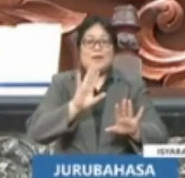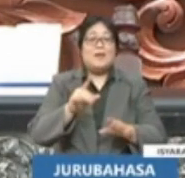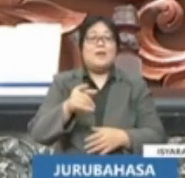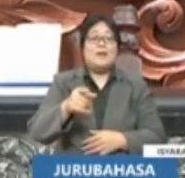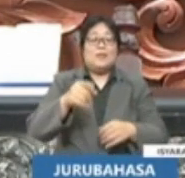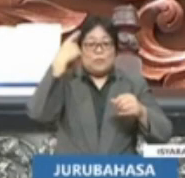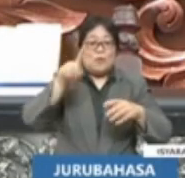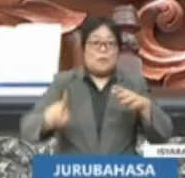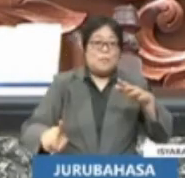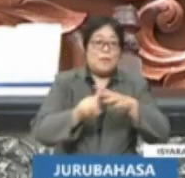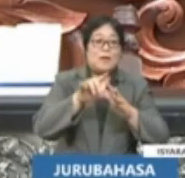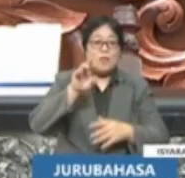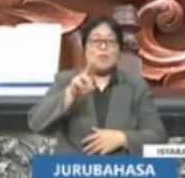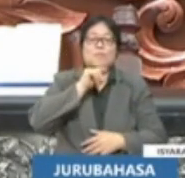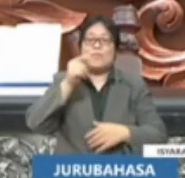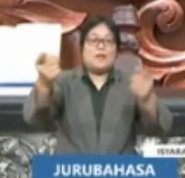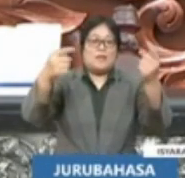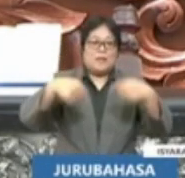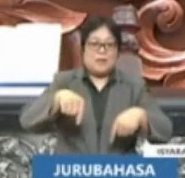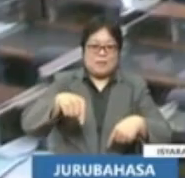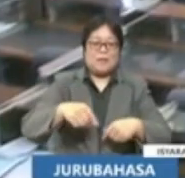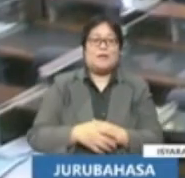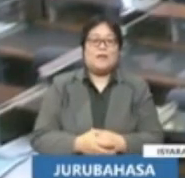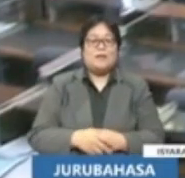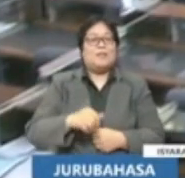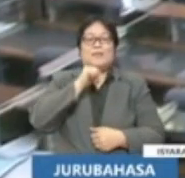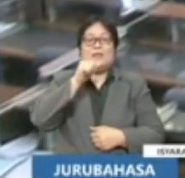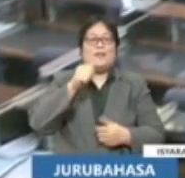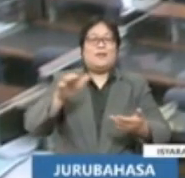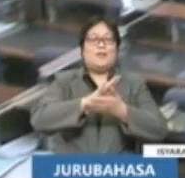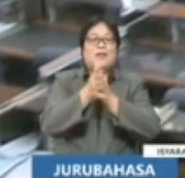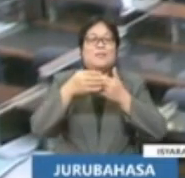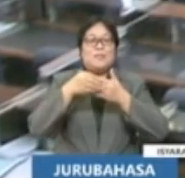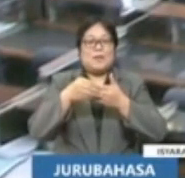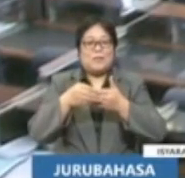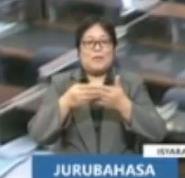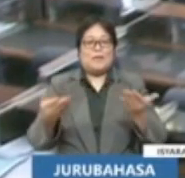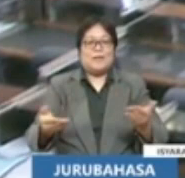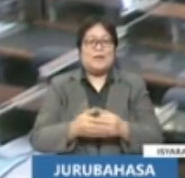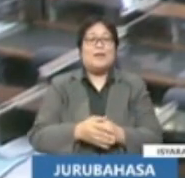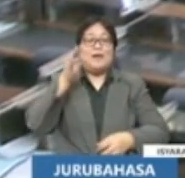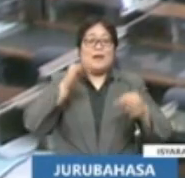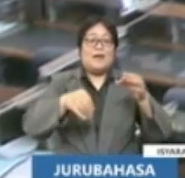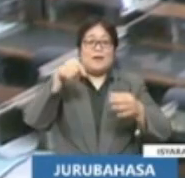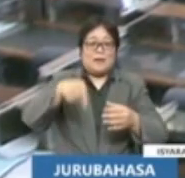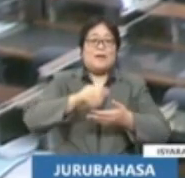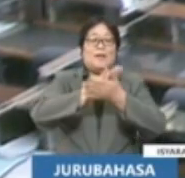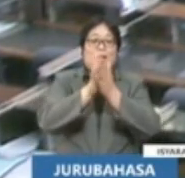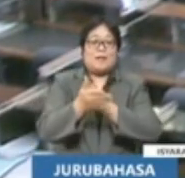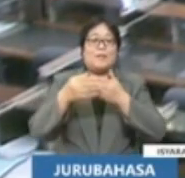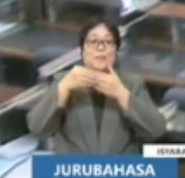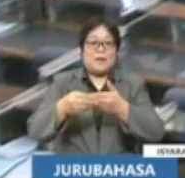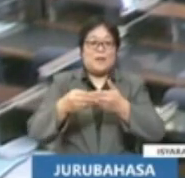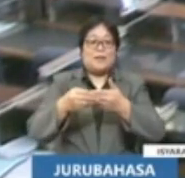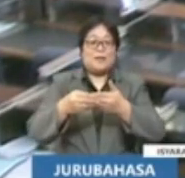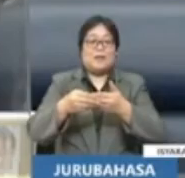Kebenaran untuk bangkit isu walaupun tidak hadir ini tidak maaf, sepatutnya jadi panduan juga, sebab kalau ini yang jadi panduan,